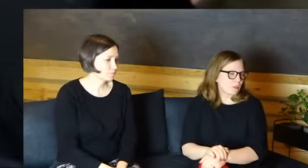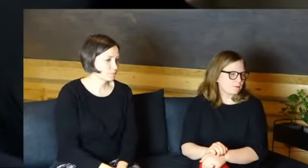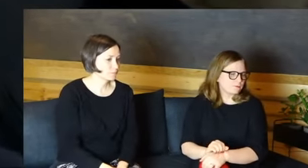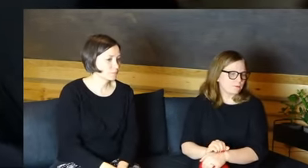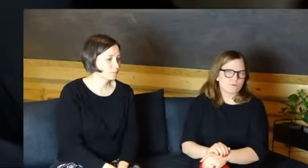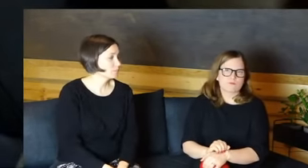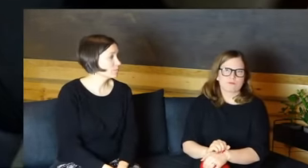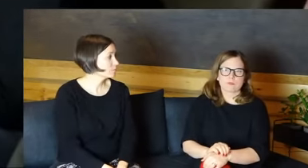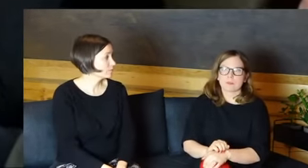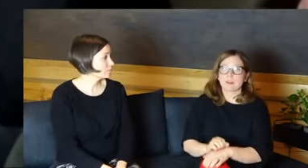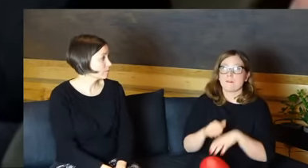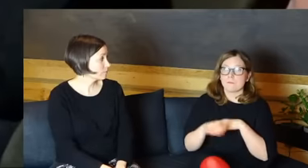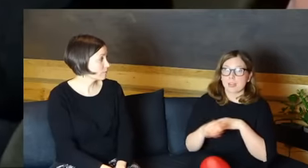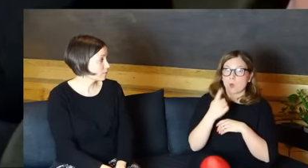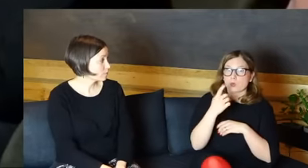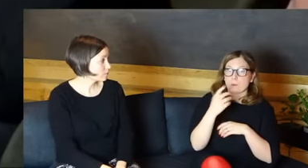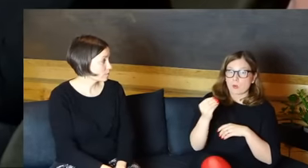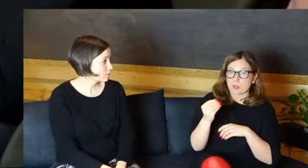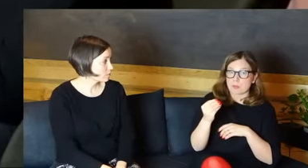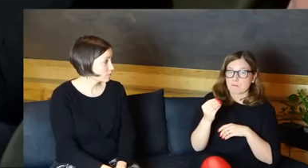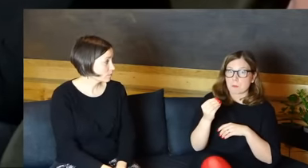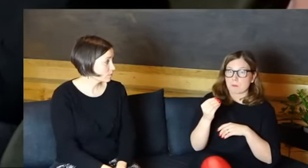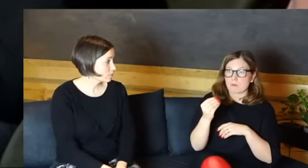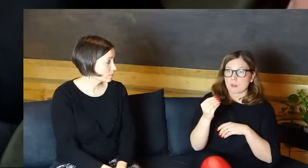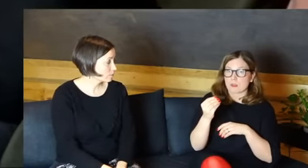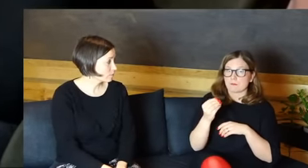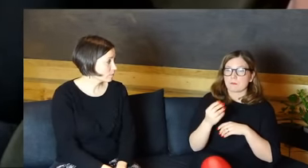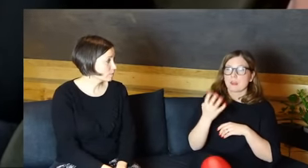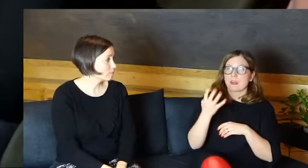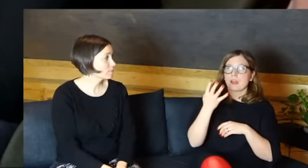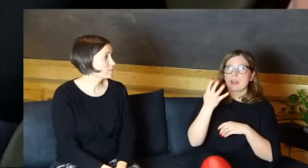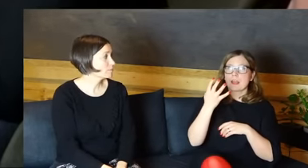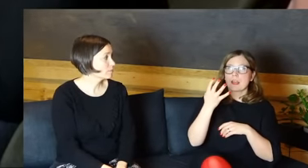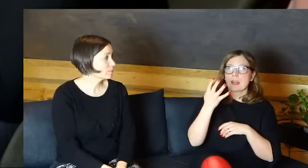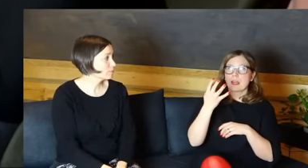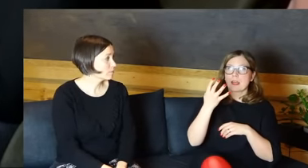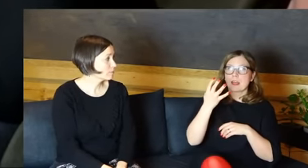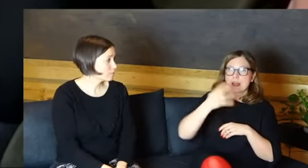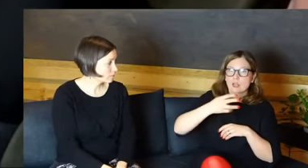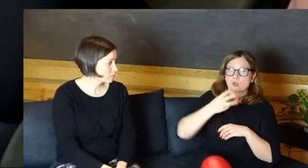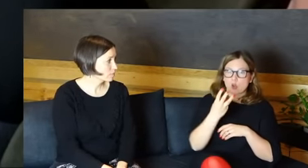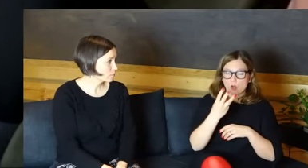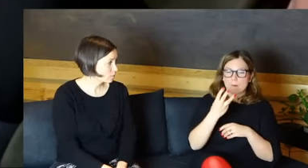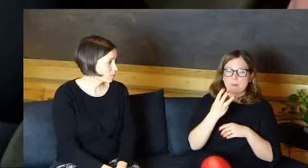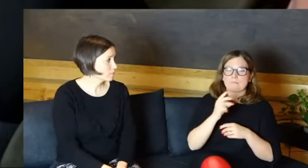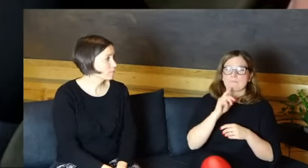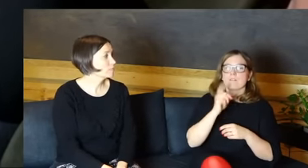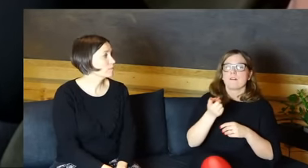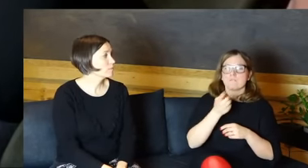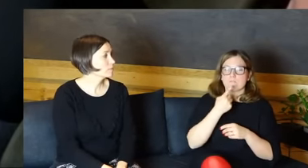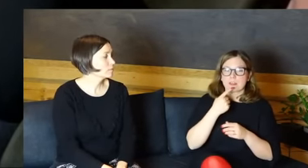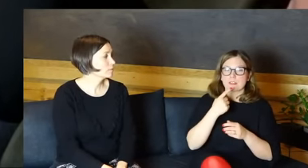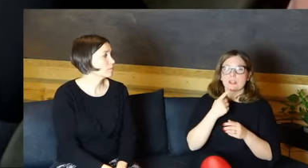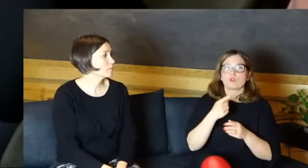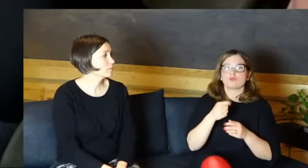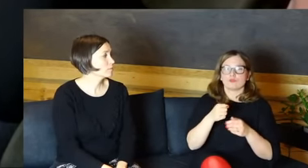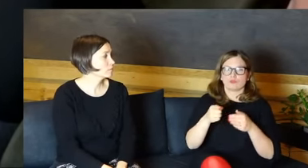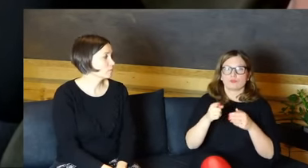Tuleeko vielä nyt minuutti tästä, eli 4-3 menee vastausluota umpeen, aletaan katsoa niitä